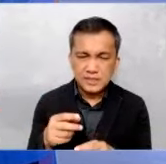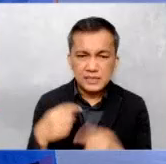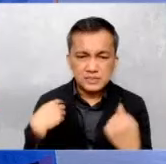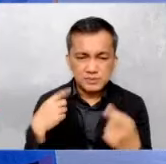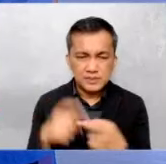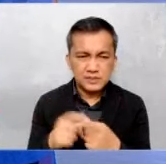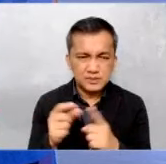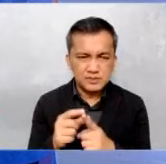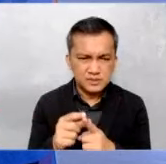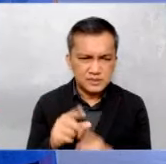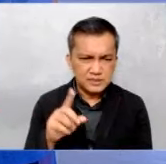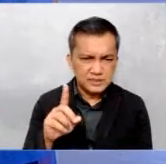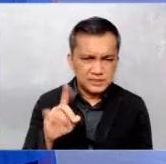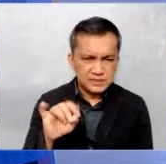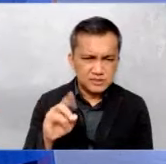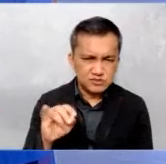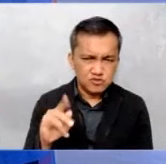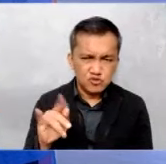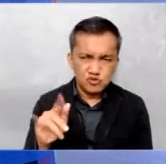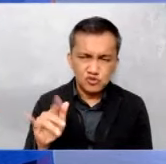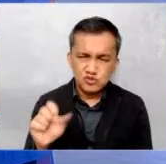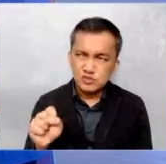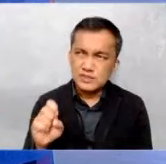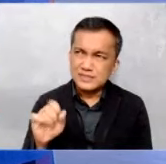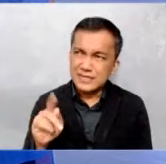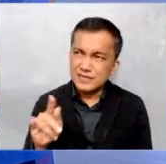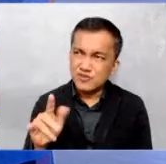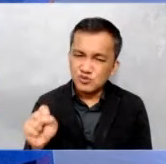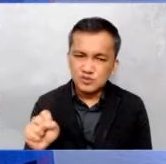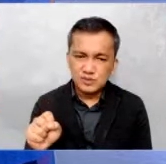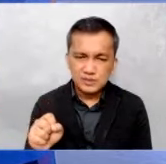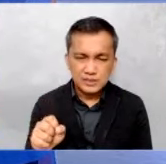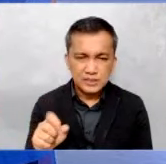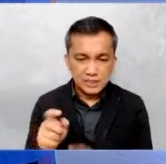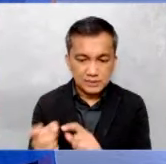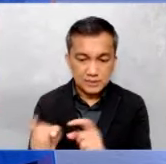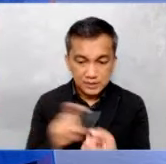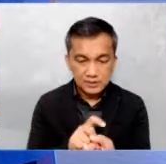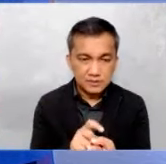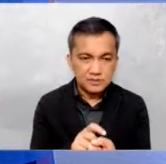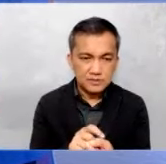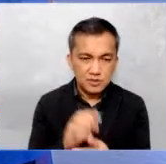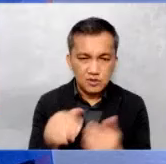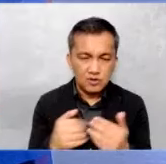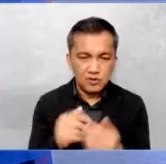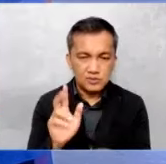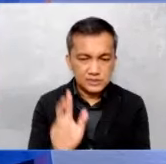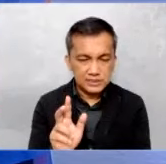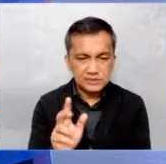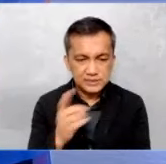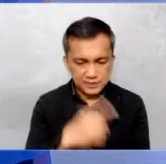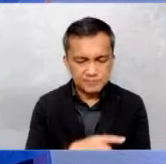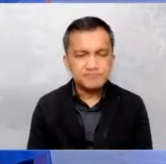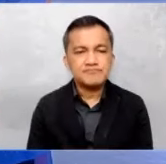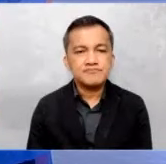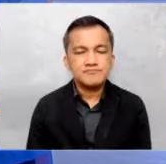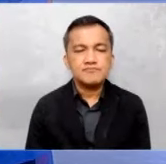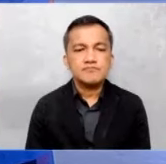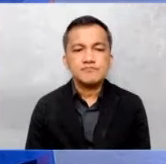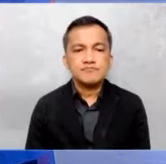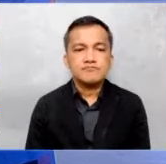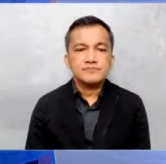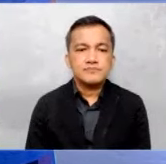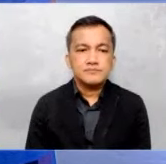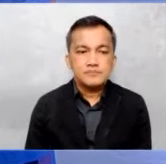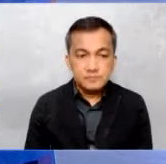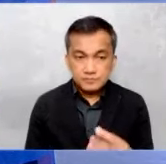de los Todos Santos. Ang direktang translation niyan, All Saints Day. Pero bukod po dito, sinasabi ring itong